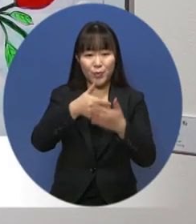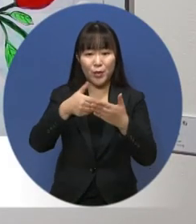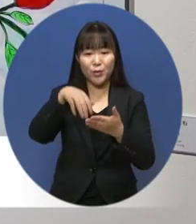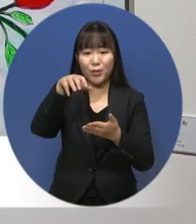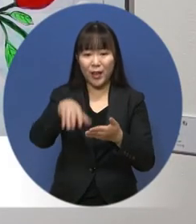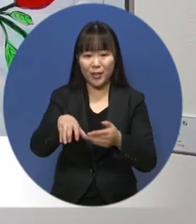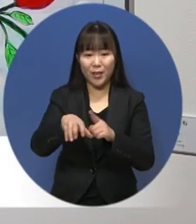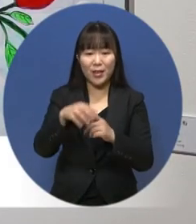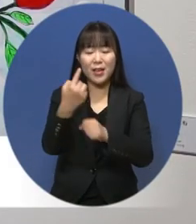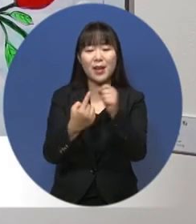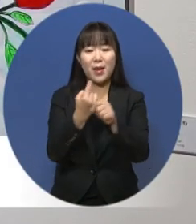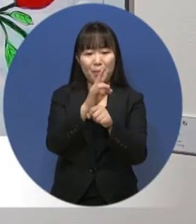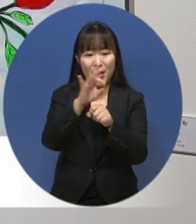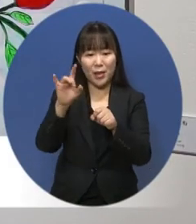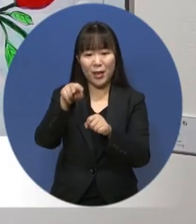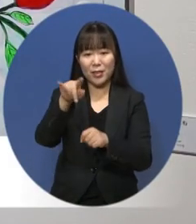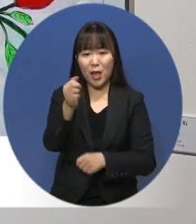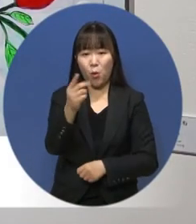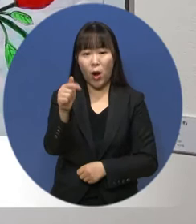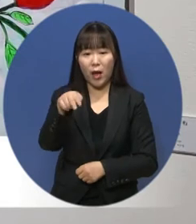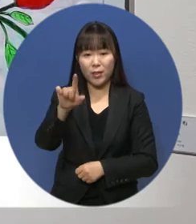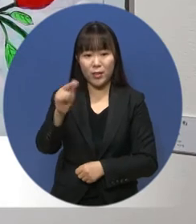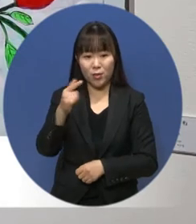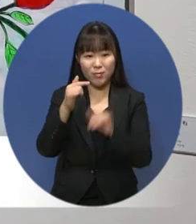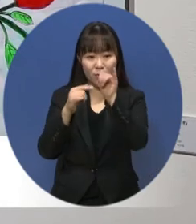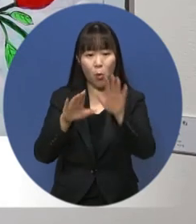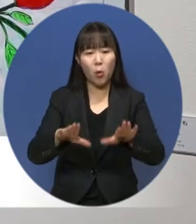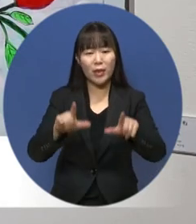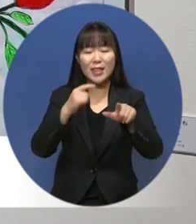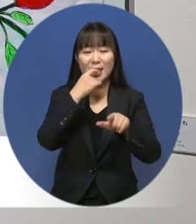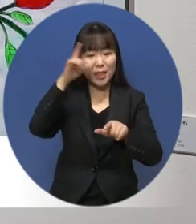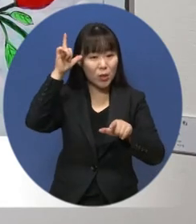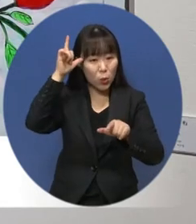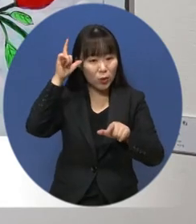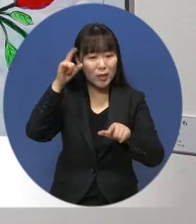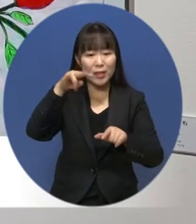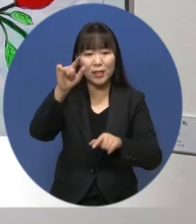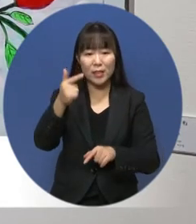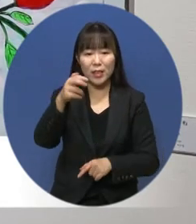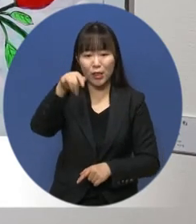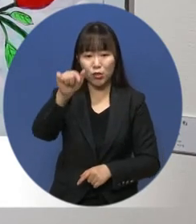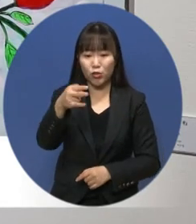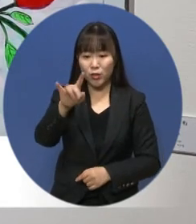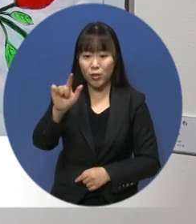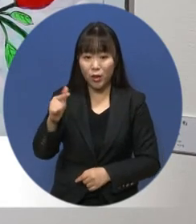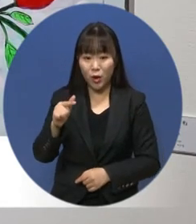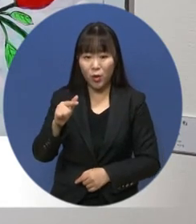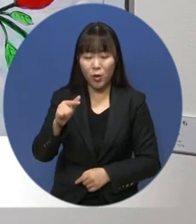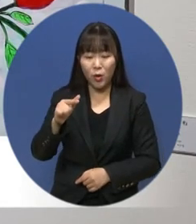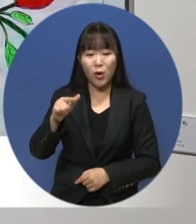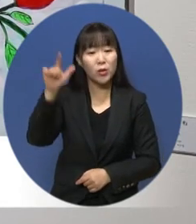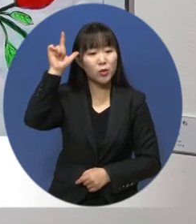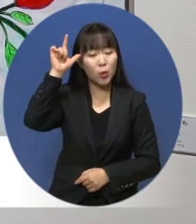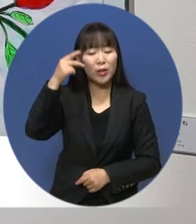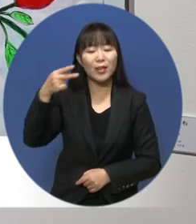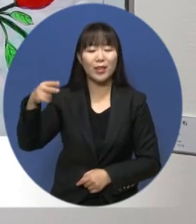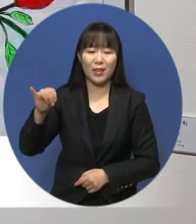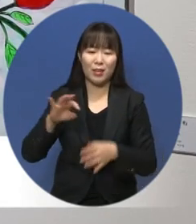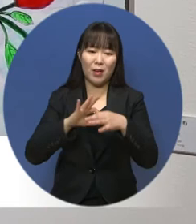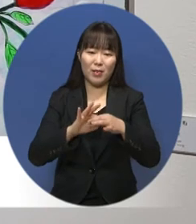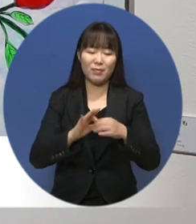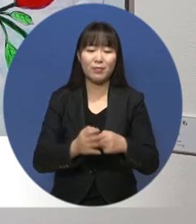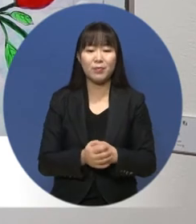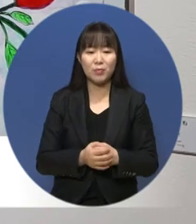여수미술관에서는 매년마다 새화전을 합니다. 그래서 올해는 하얀 소 신축년 그 서티전을 하고 있습니다.